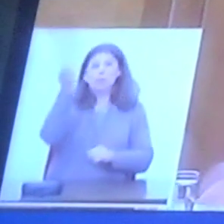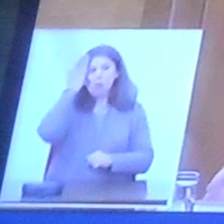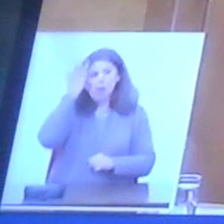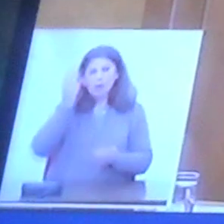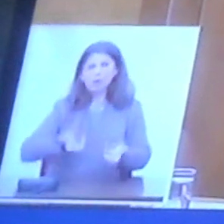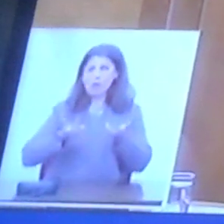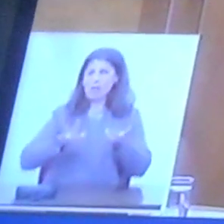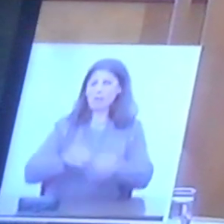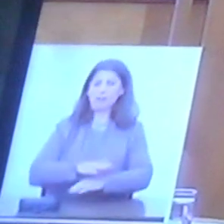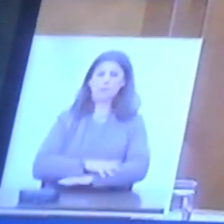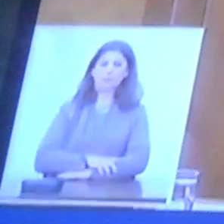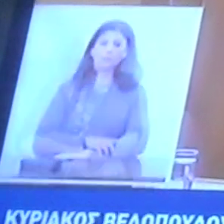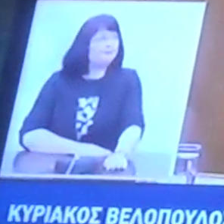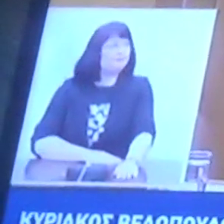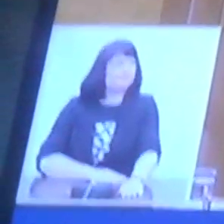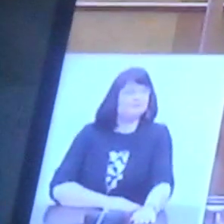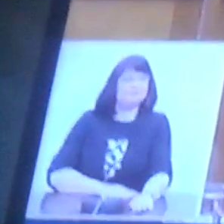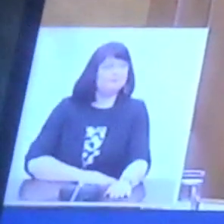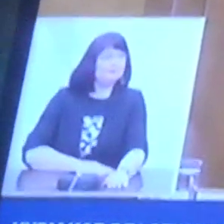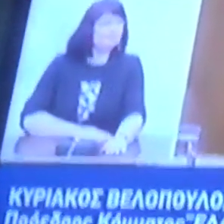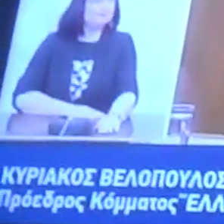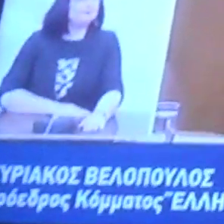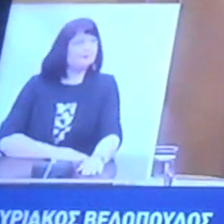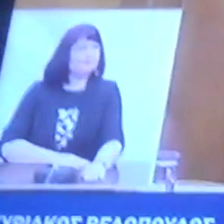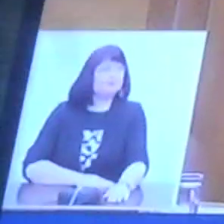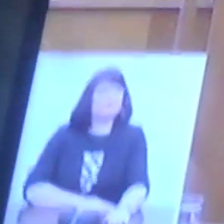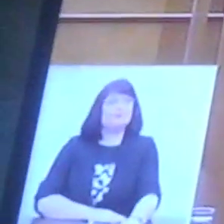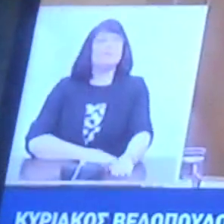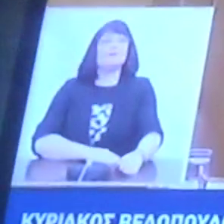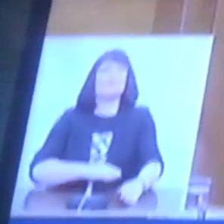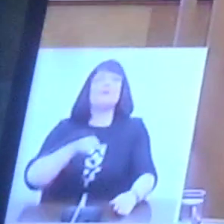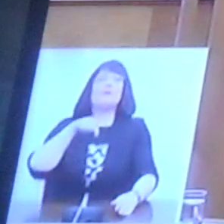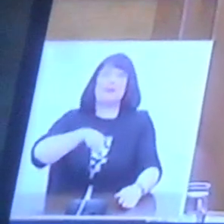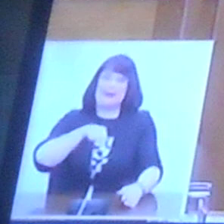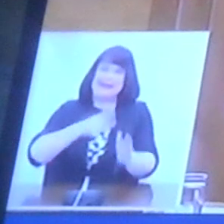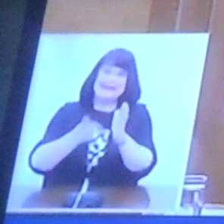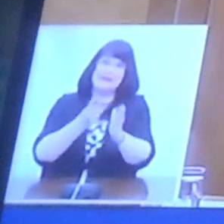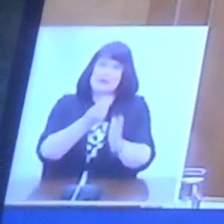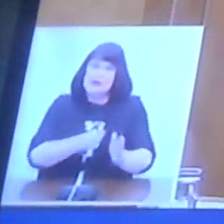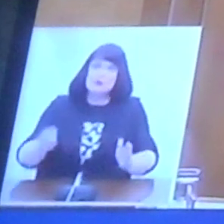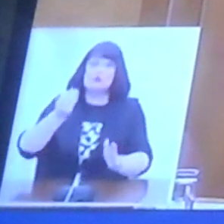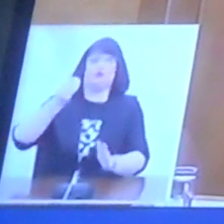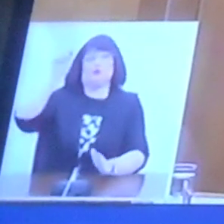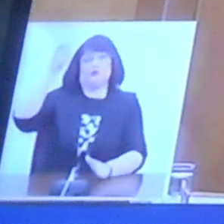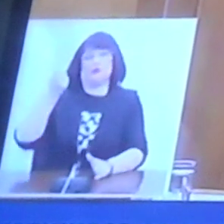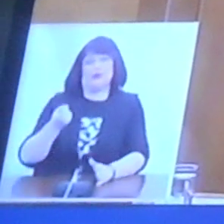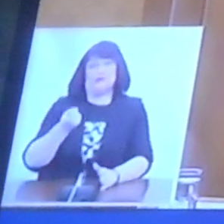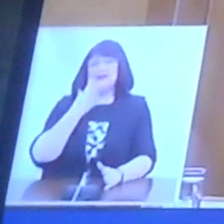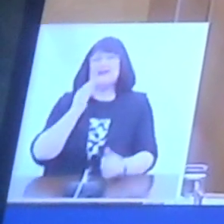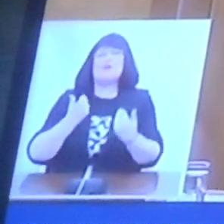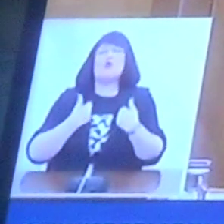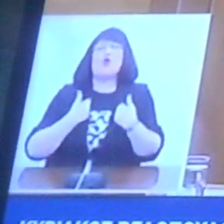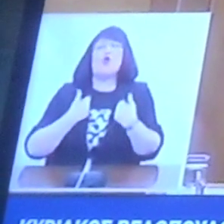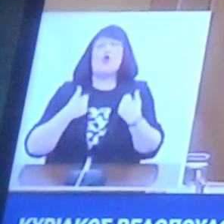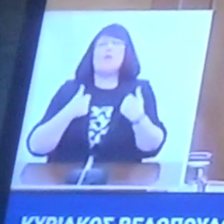να μας δώσει ο Αμερικανικός παράγοντας. Το LNG είναι τρεις φορές επάνω. Τρεις φορές επάνω. Πού είναι, γιατί να είμαστε υπηθύνοι εμείς.